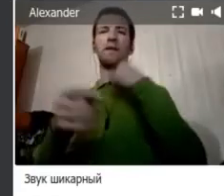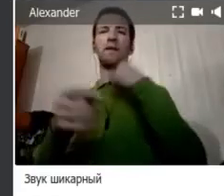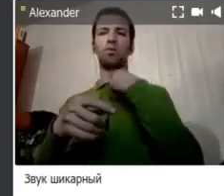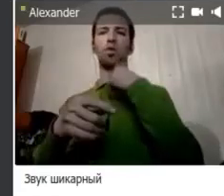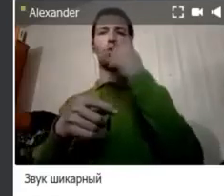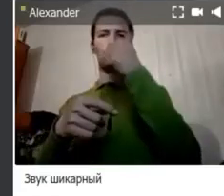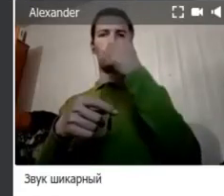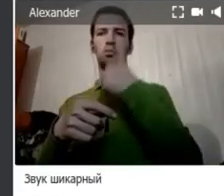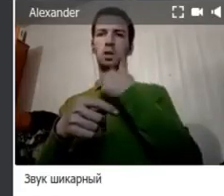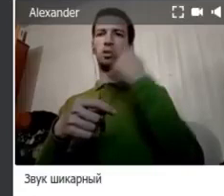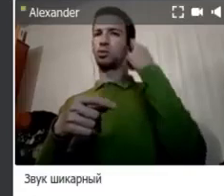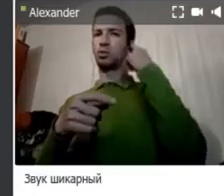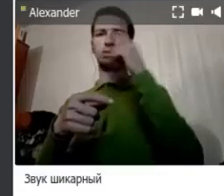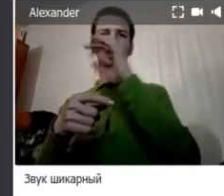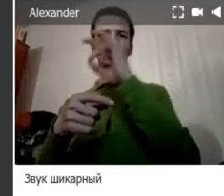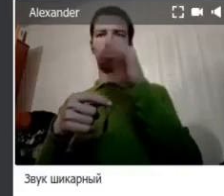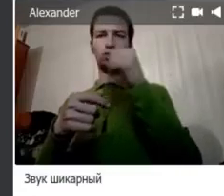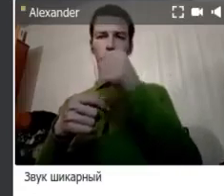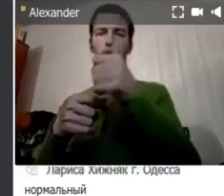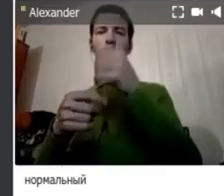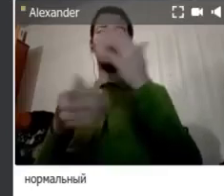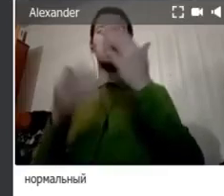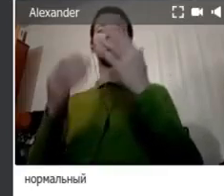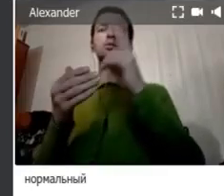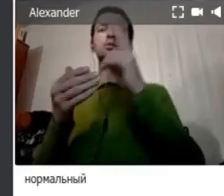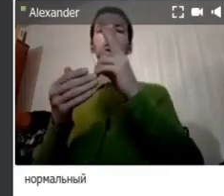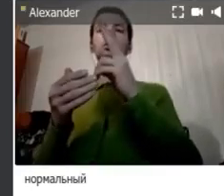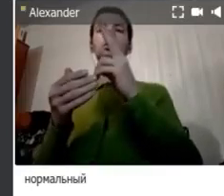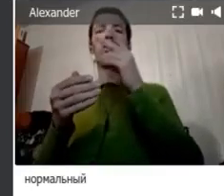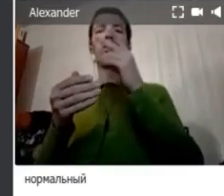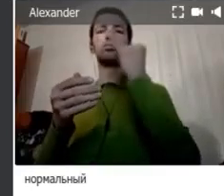что ответили. Благодарю. Итак,